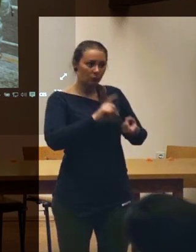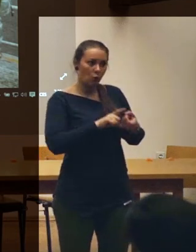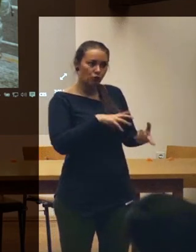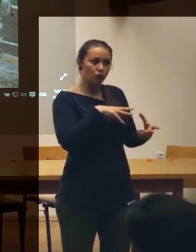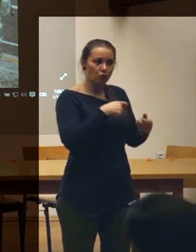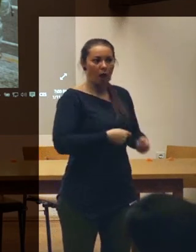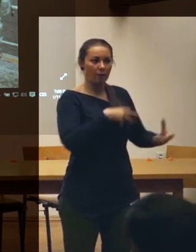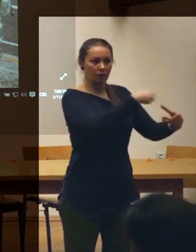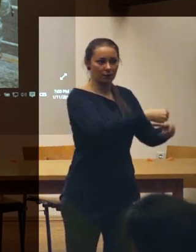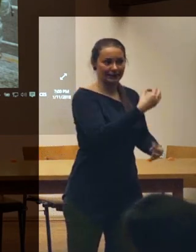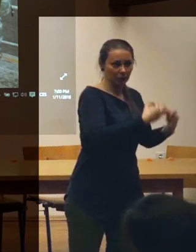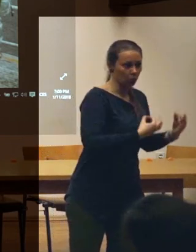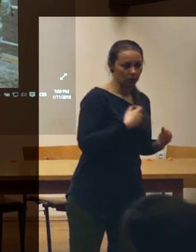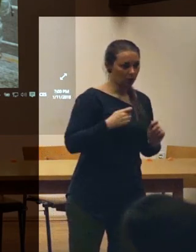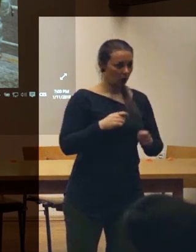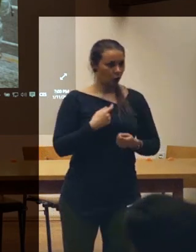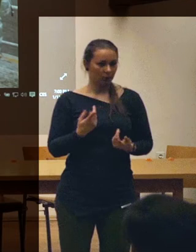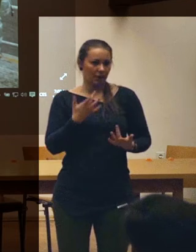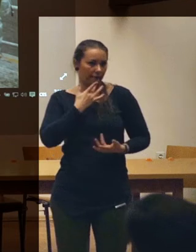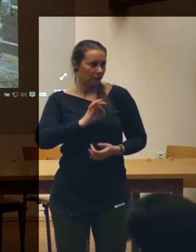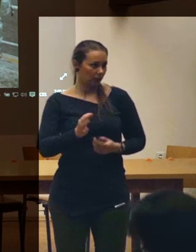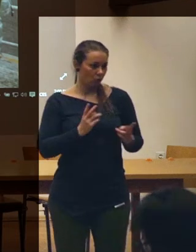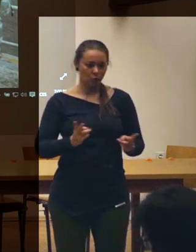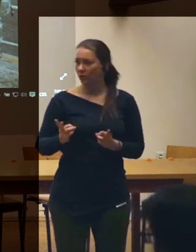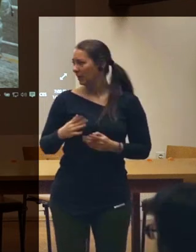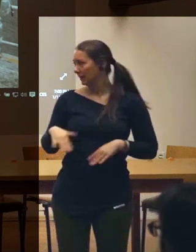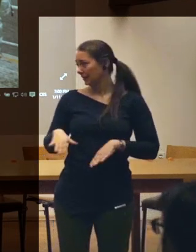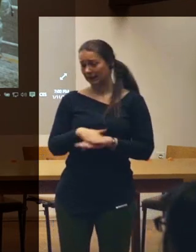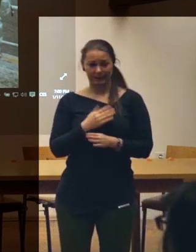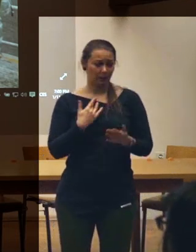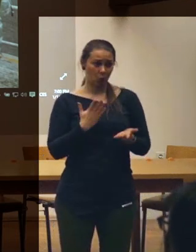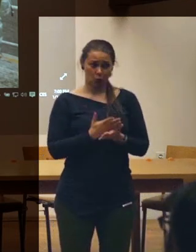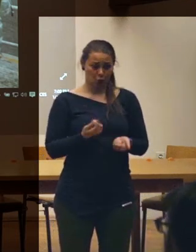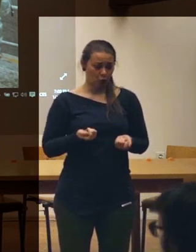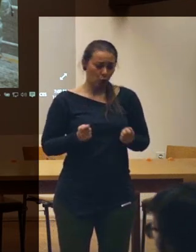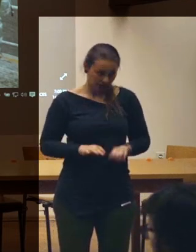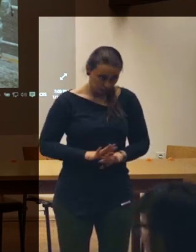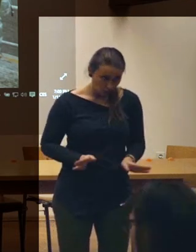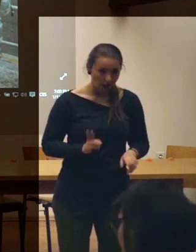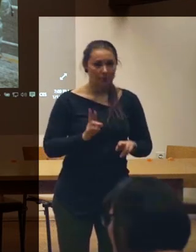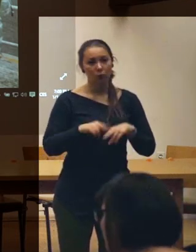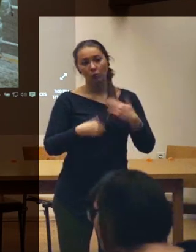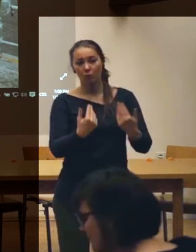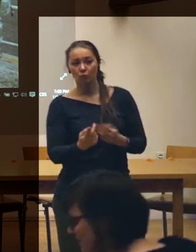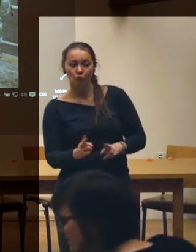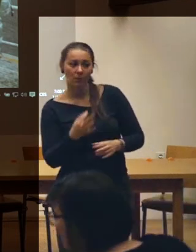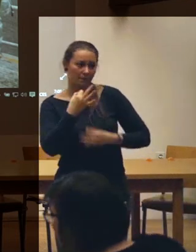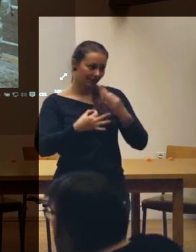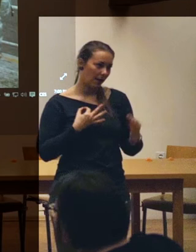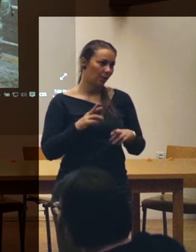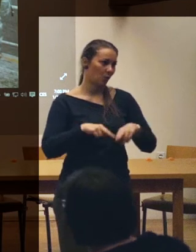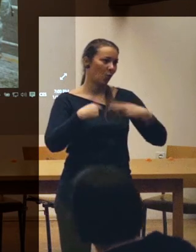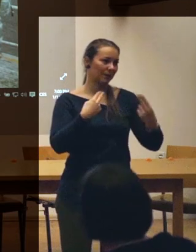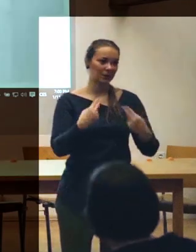doktorskej starostlivosti. Asi to nechám už tak a keď budú otázky, tak asi sa k tomu určite dostaneme v diskusii.